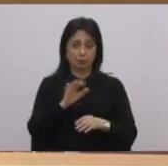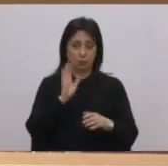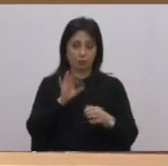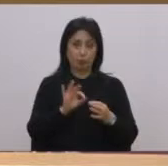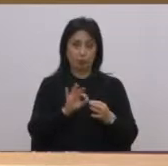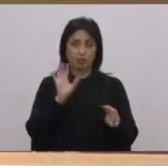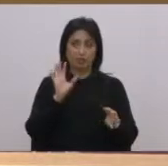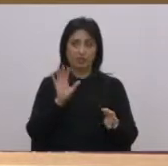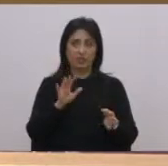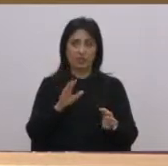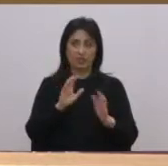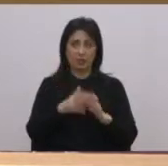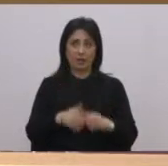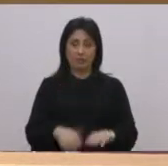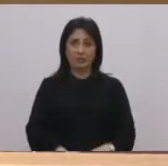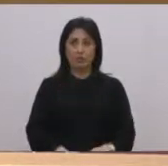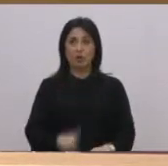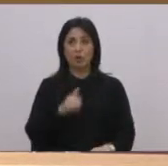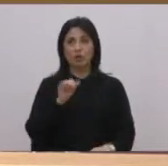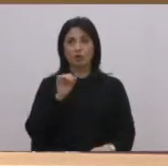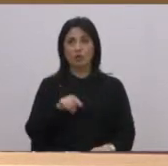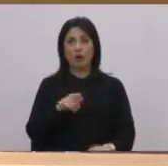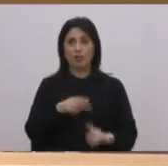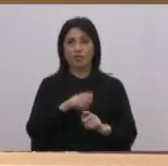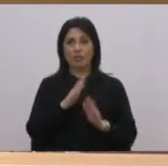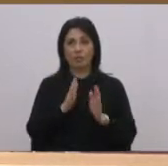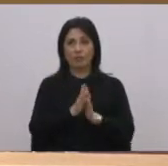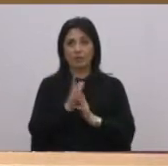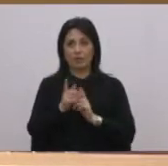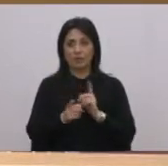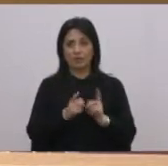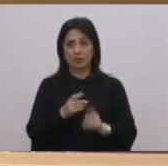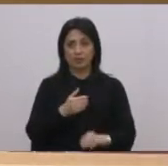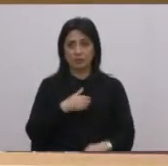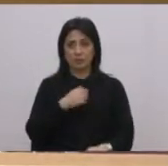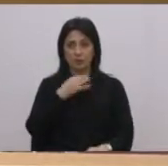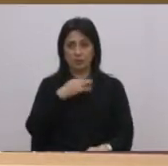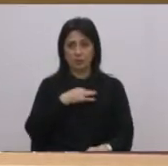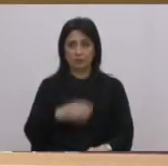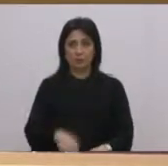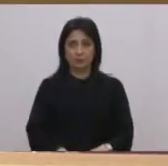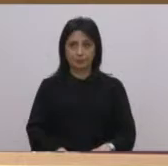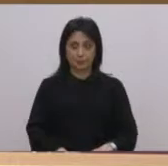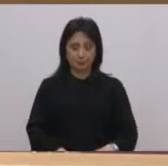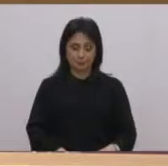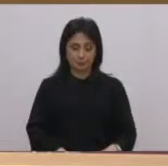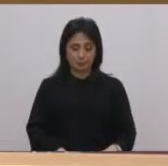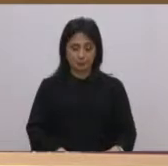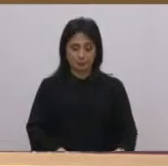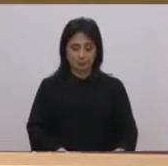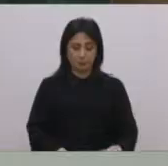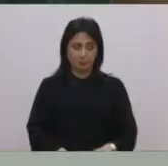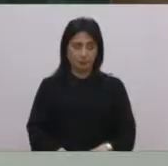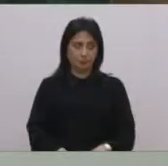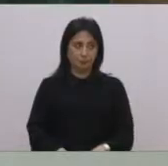მოწყვეტილია სამყაროს. როგორ შეიძლება ამ ყველაფრის გამოსწორება? მინდა ამაც პასუხი.